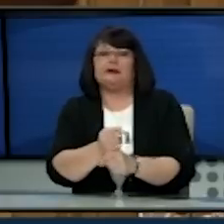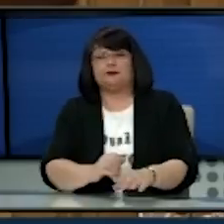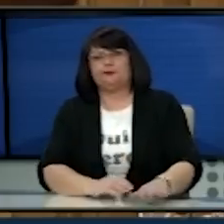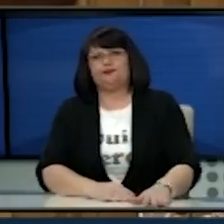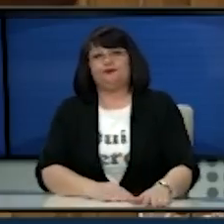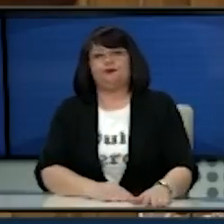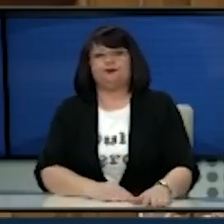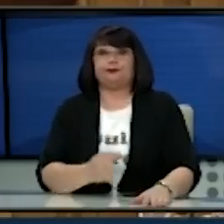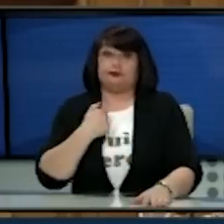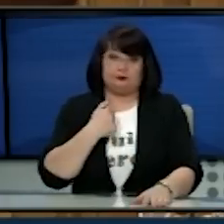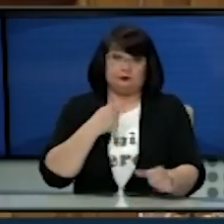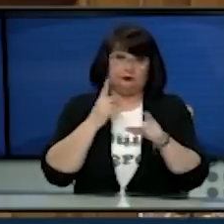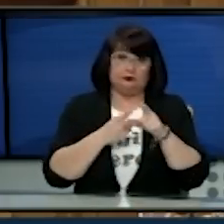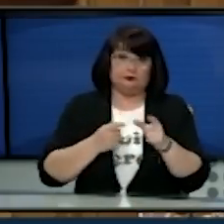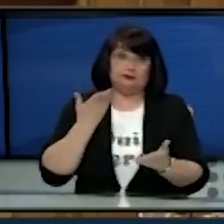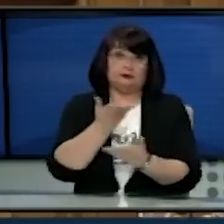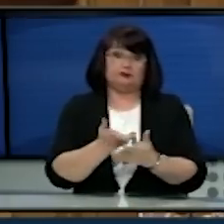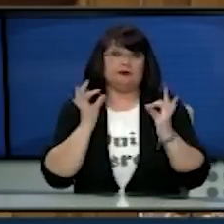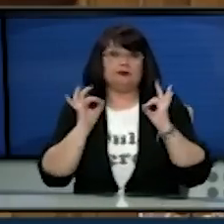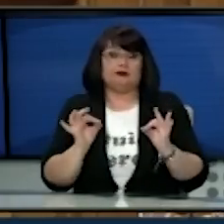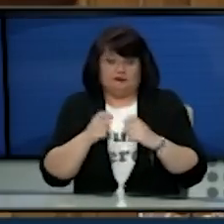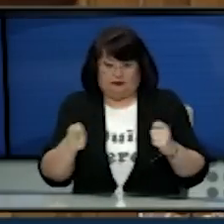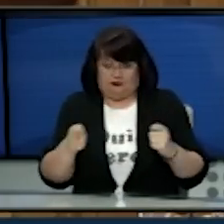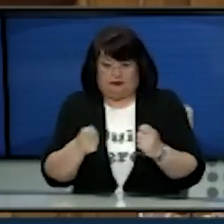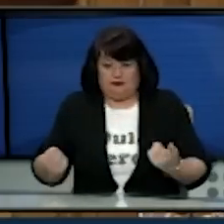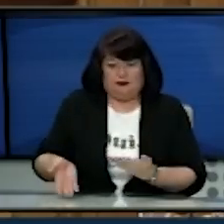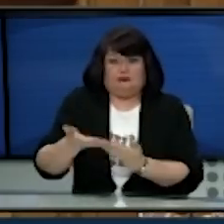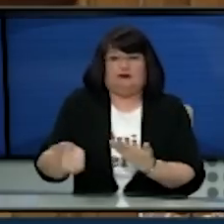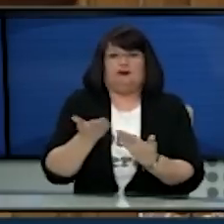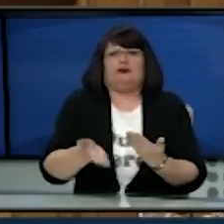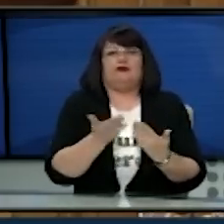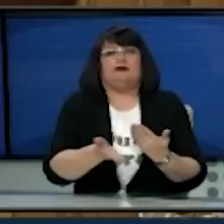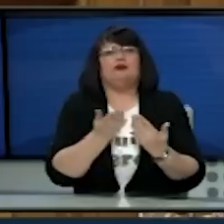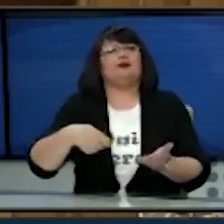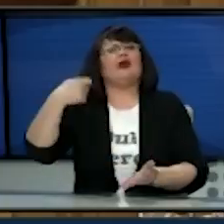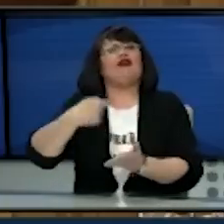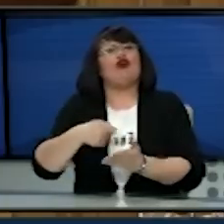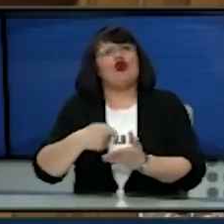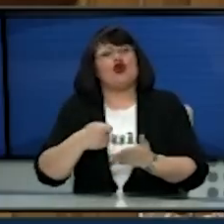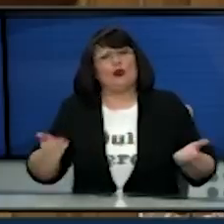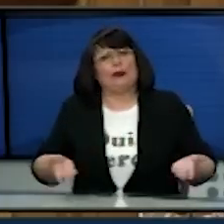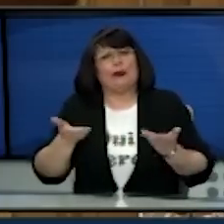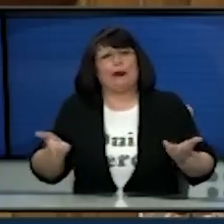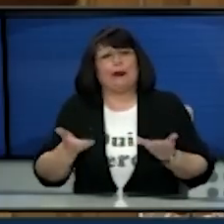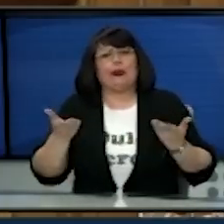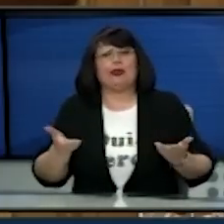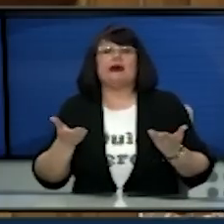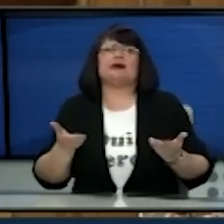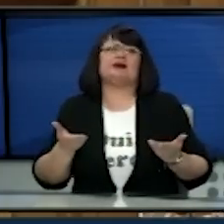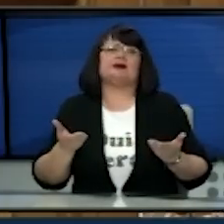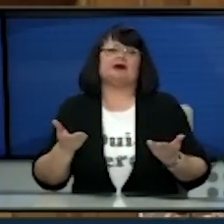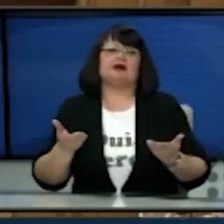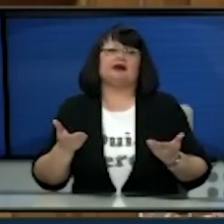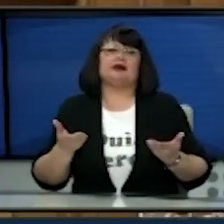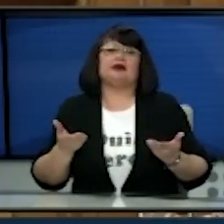κοινοβουλευτική ομάδα του ΚΚΕ συγκεκριμένα μέτρα στήριξης που αφορούν και στη φορολογική φοροελάφρυνση, στην